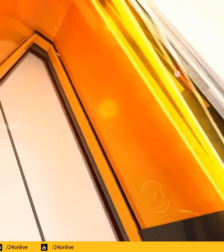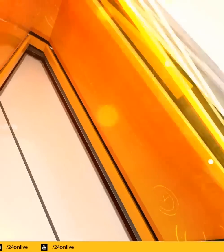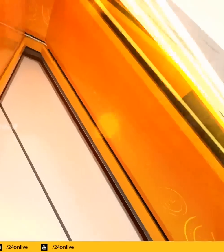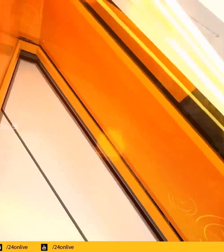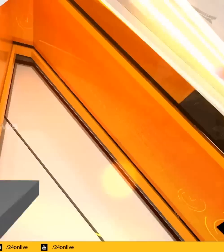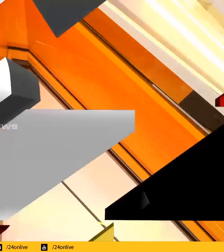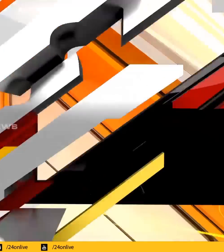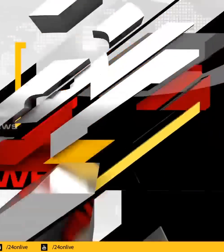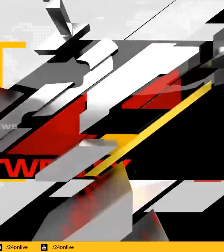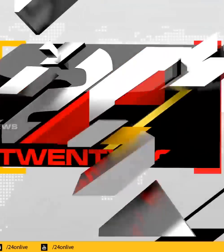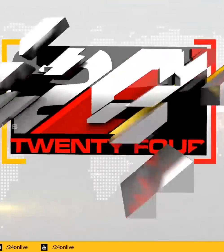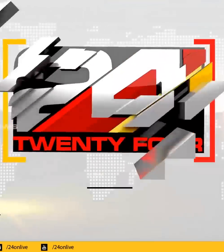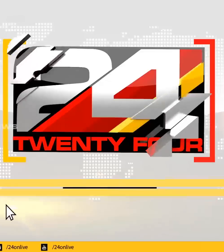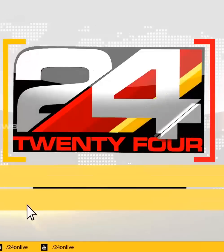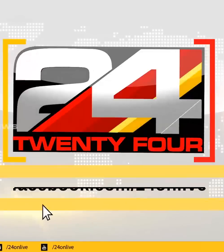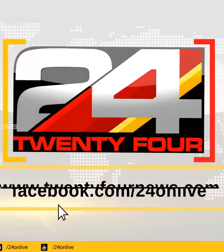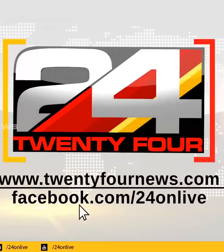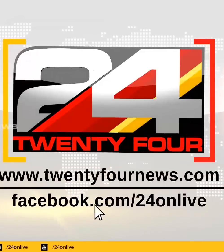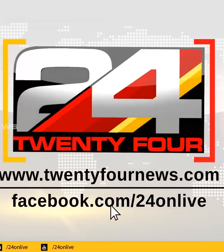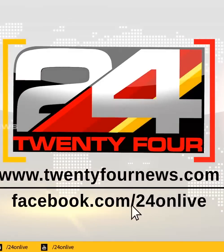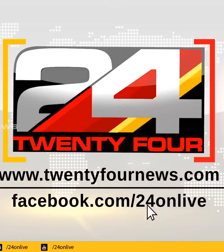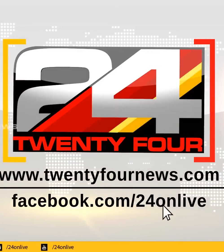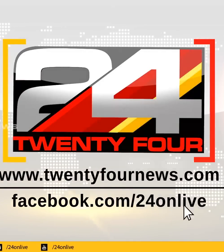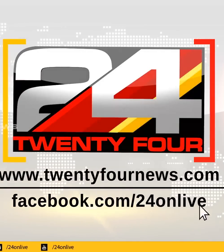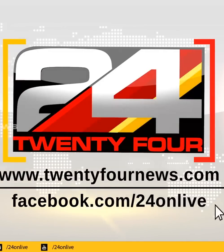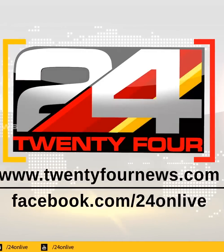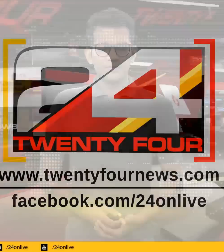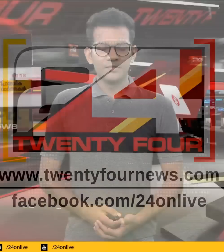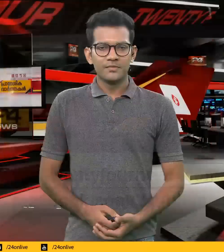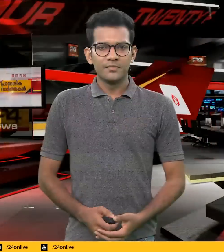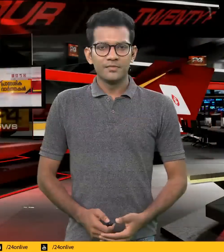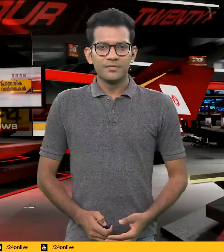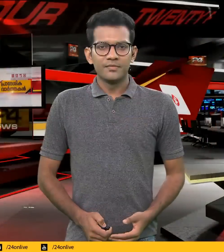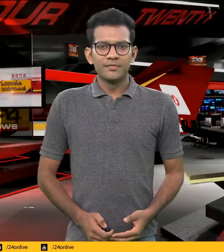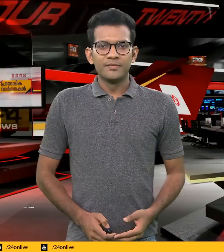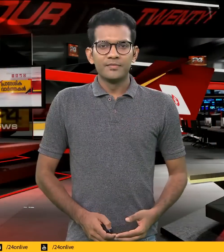are watching 24 from Flowers Group.